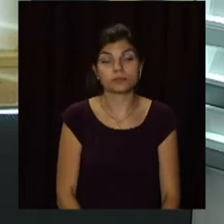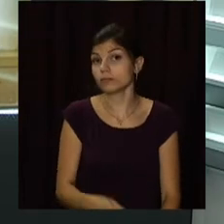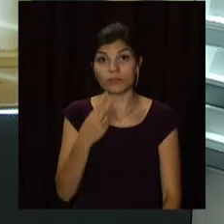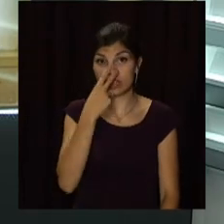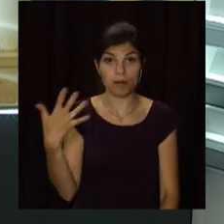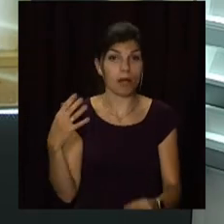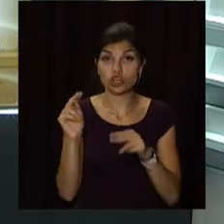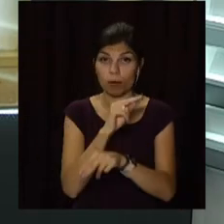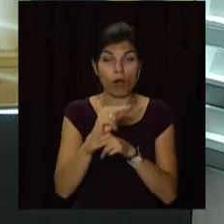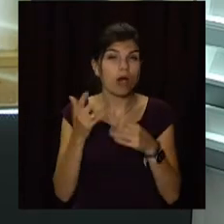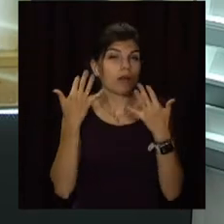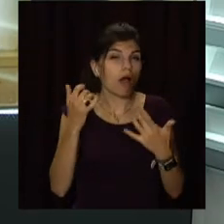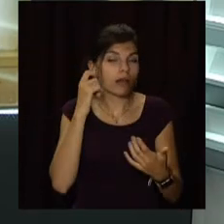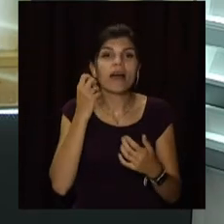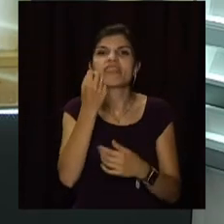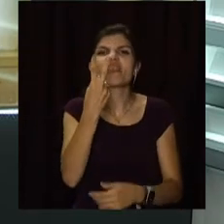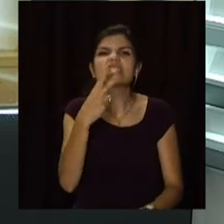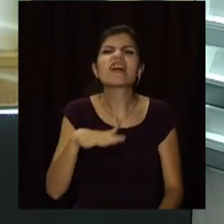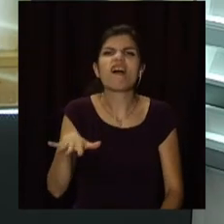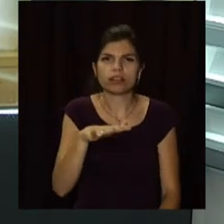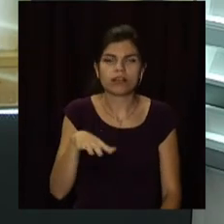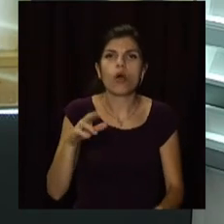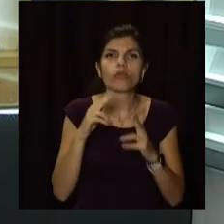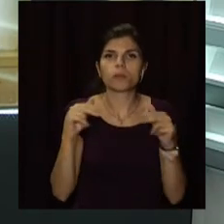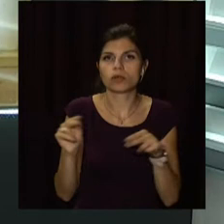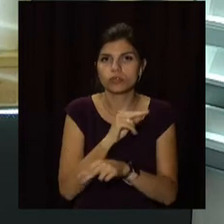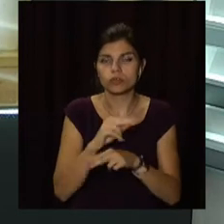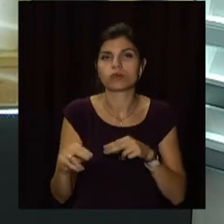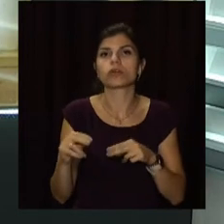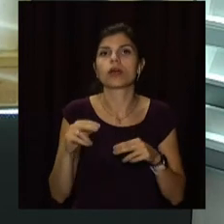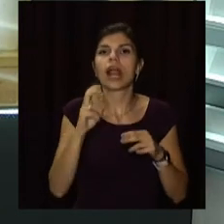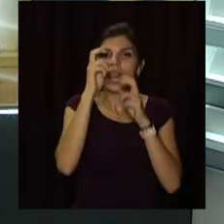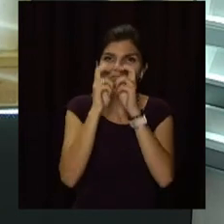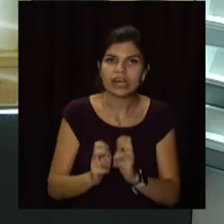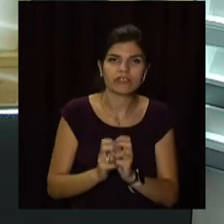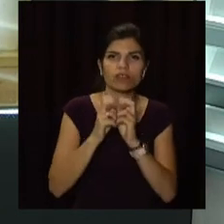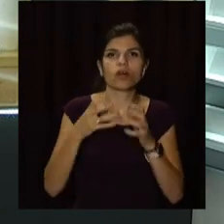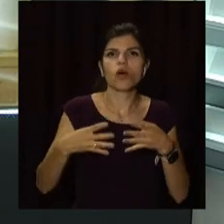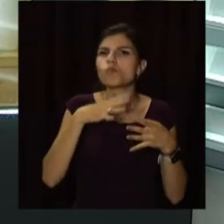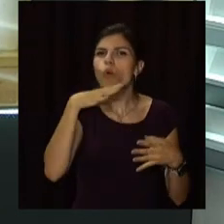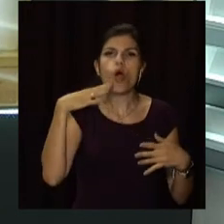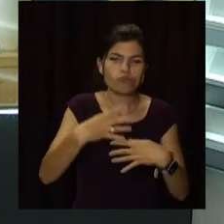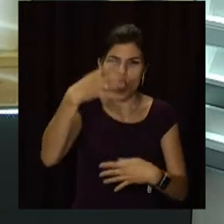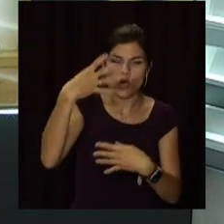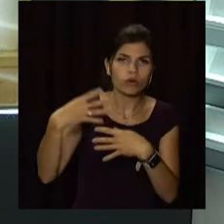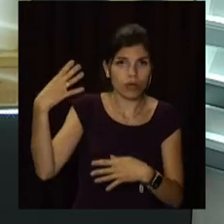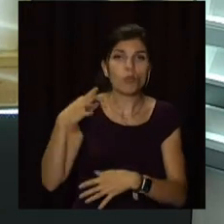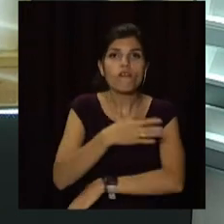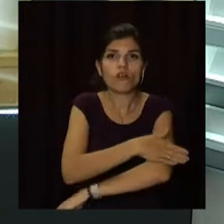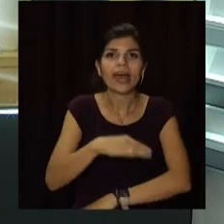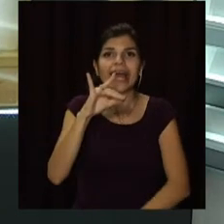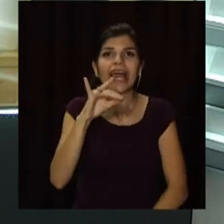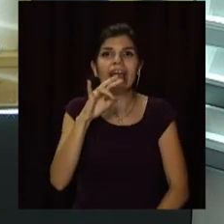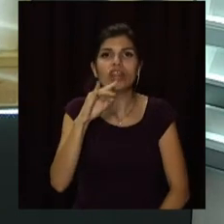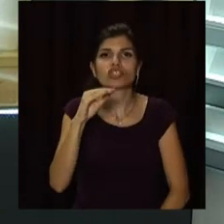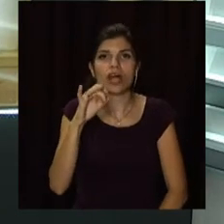ремонту десятиліттями. На 12-му кварталі у Дніпрі ремонтують покрівлі, ліфти та під'їзди багатоповерхівок. По вулиці